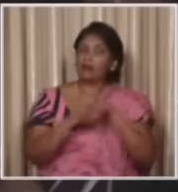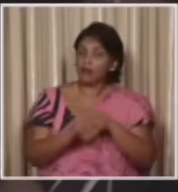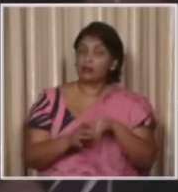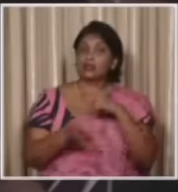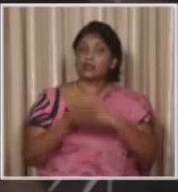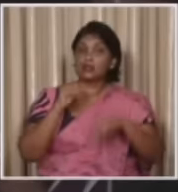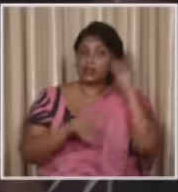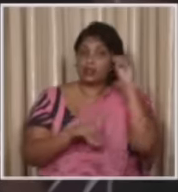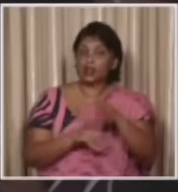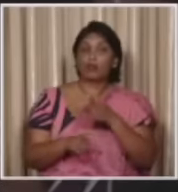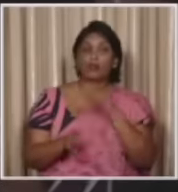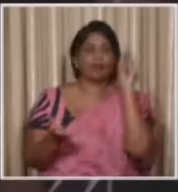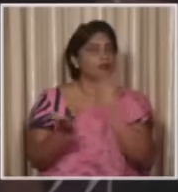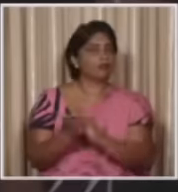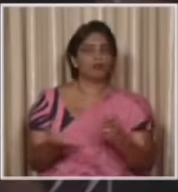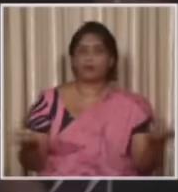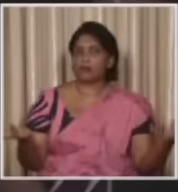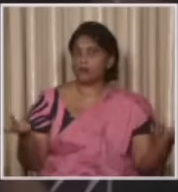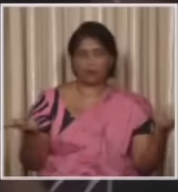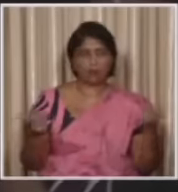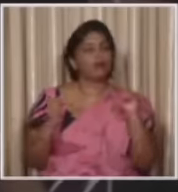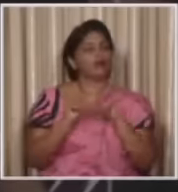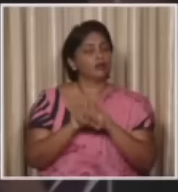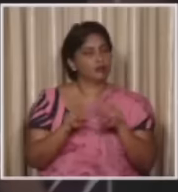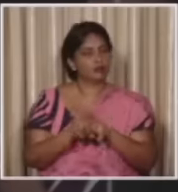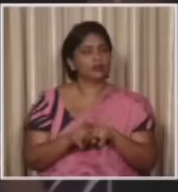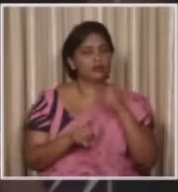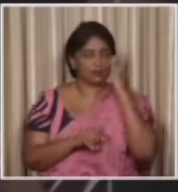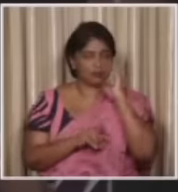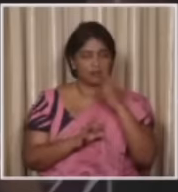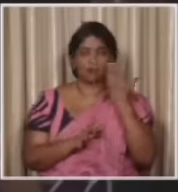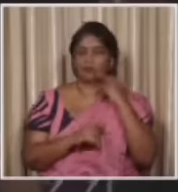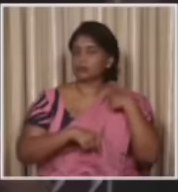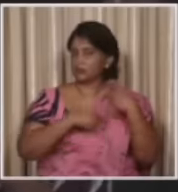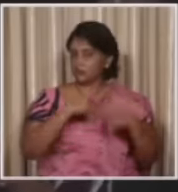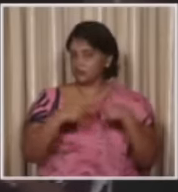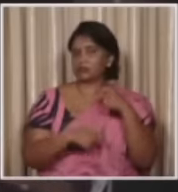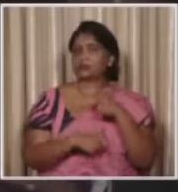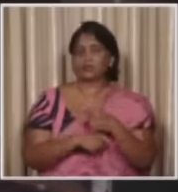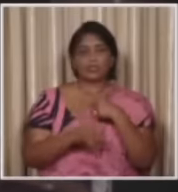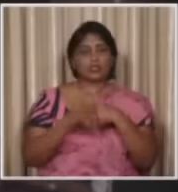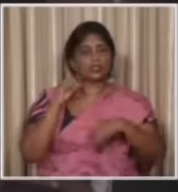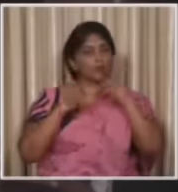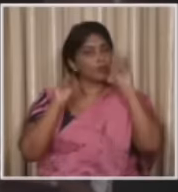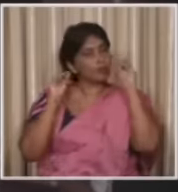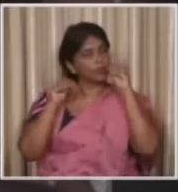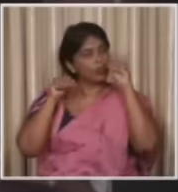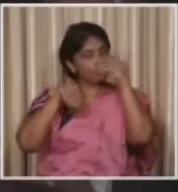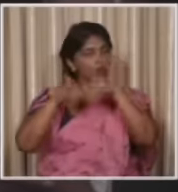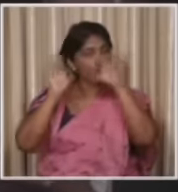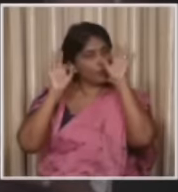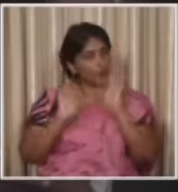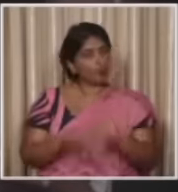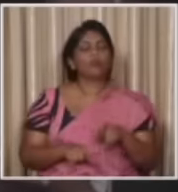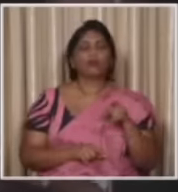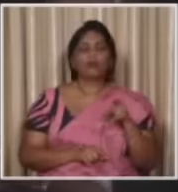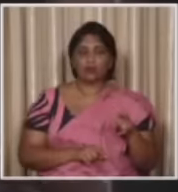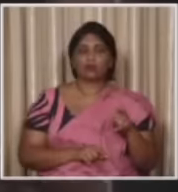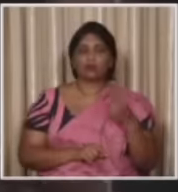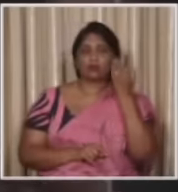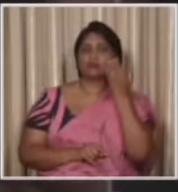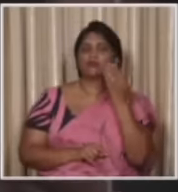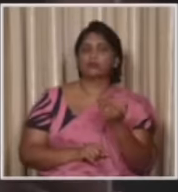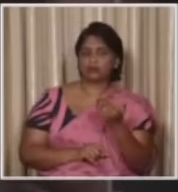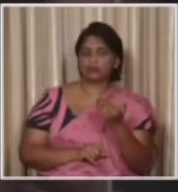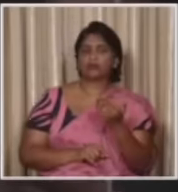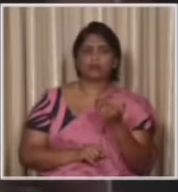ඡන්දෙ දෙන්නේ මෙහෙමයි කියලා නෑ. ඒ නිසා සාමාන්‍ය සම්ප්‍රදාය අනුව ඡන්දේ නොදී සිටීම තමයි අර්ථ නිරූපණය